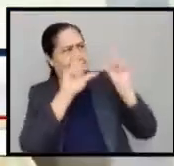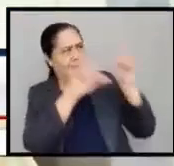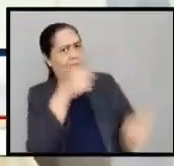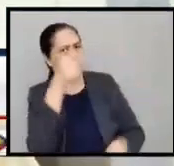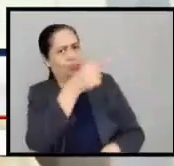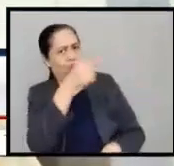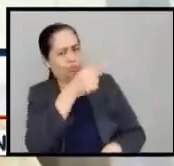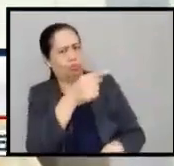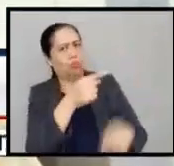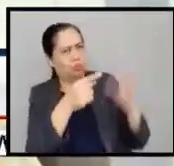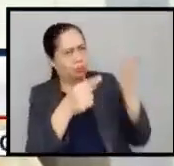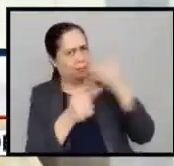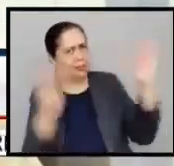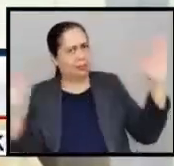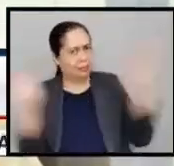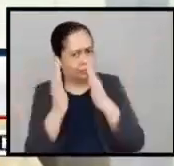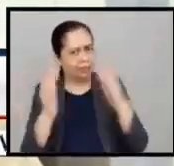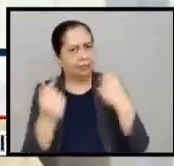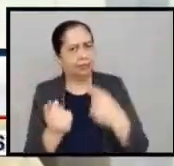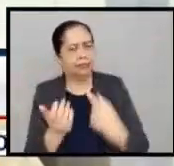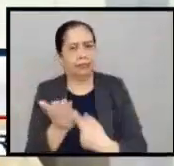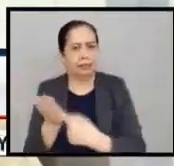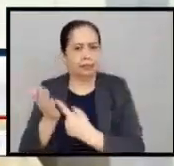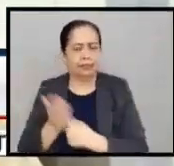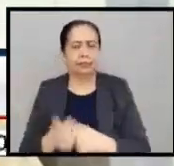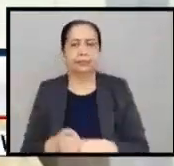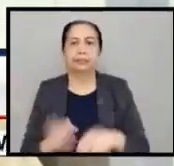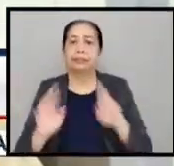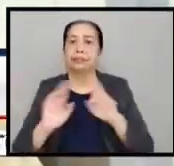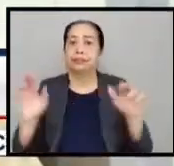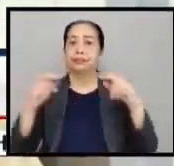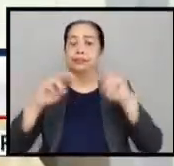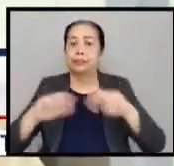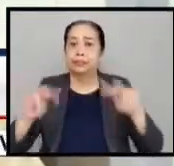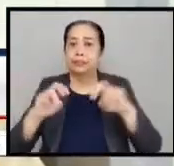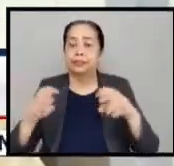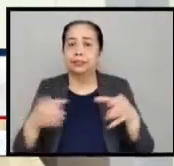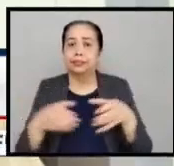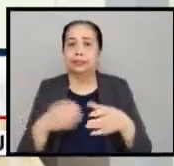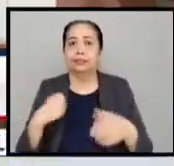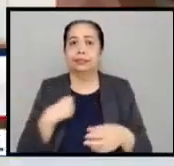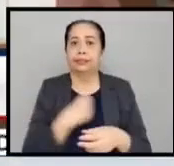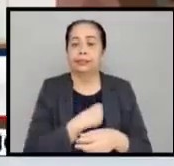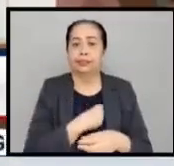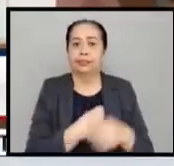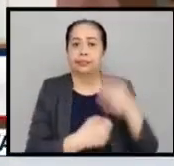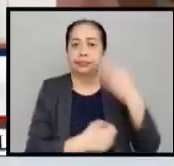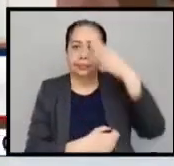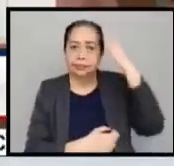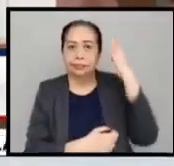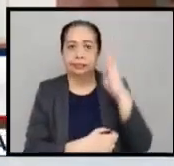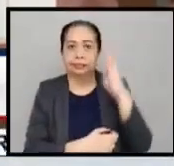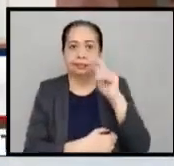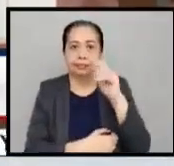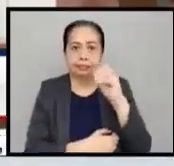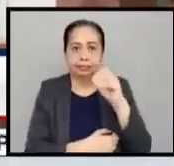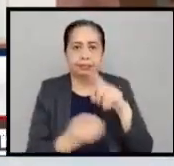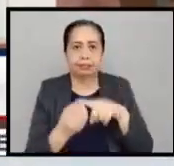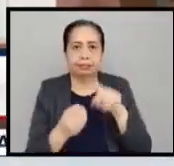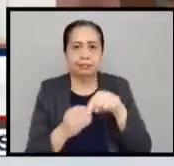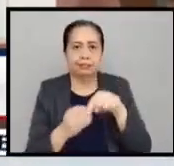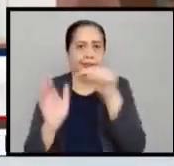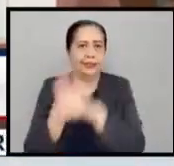krimen. Nakatakda naman magsagawa ng investigasyon ng komite ni Senator Ronald Bato de la Rosa hinggil sa pagpaslang kay De